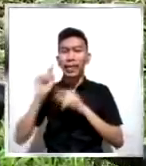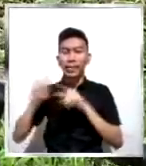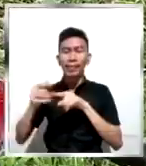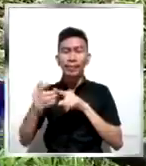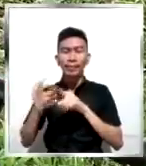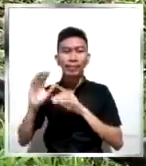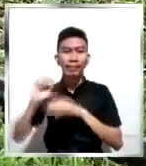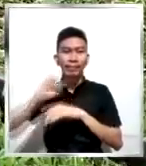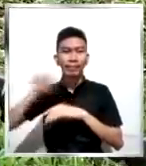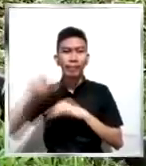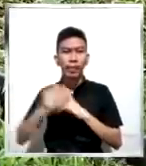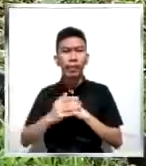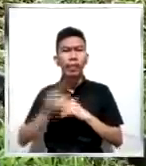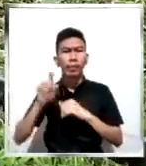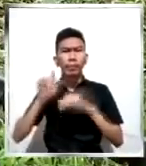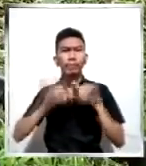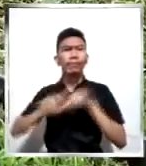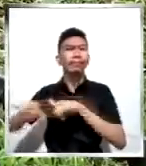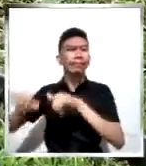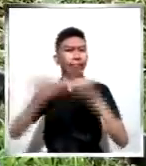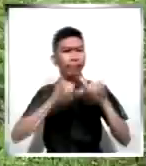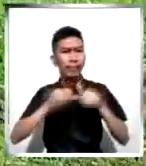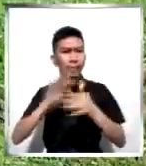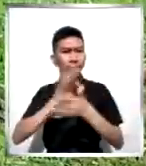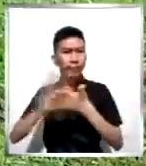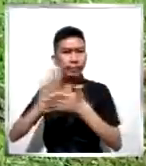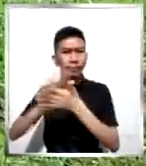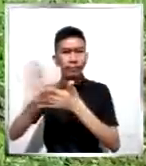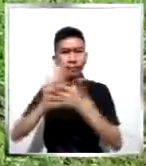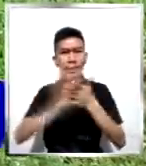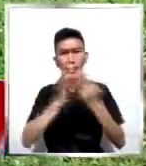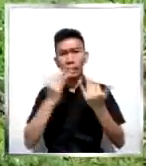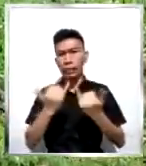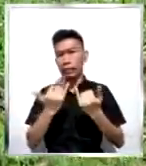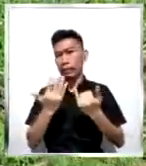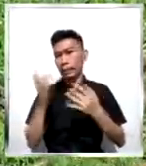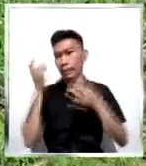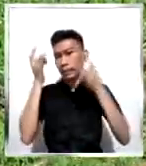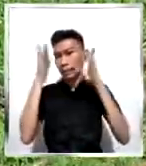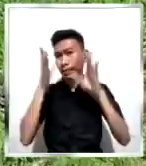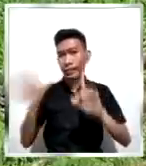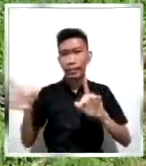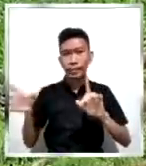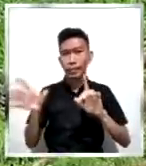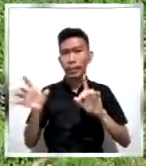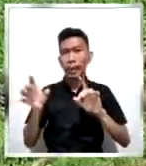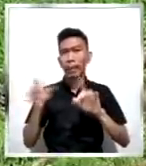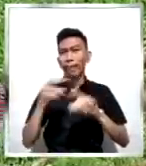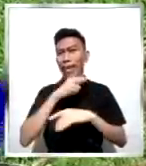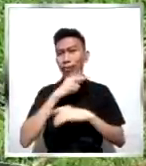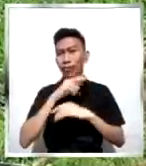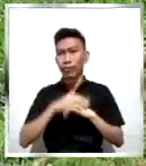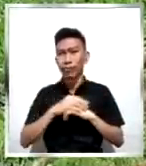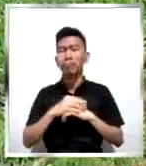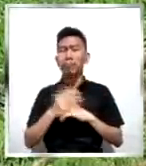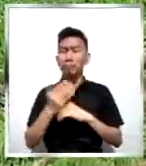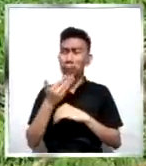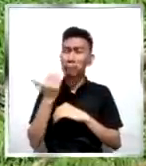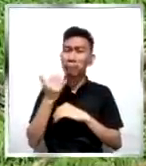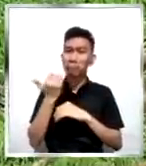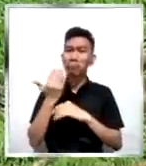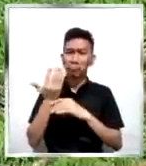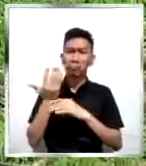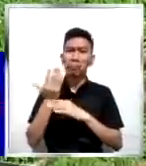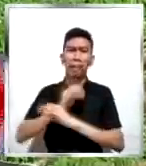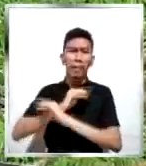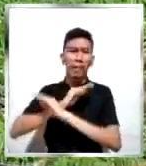para mapananatiling malinis, lalo na may mga virus ngayon. Mas maganda po yun, ma'am, para po maiwasan ang pagkalat ng virus. Para po hindi na,